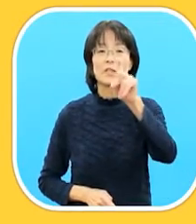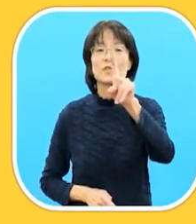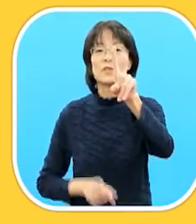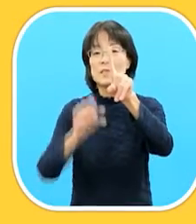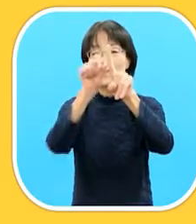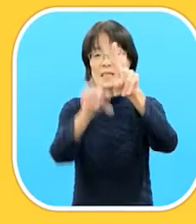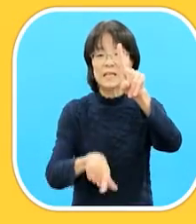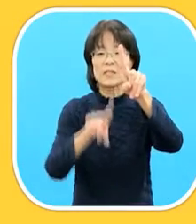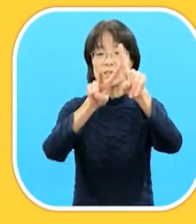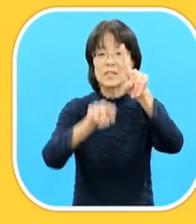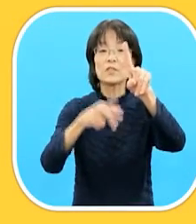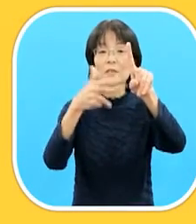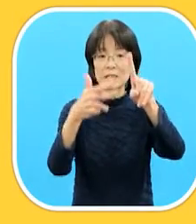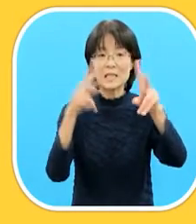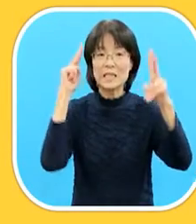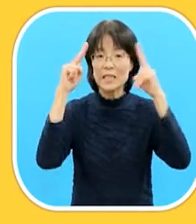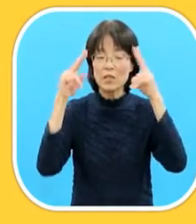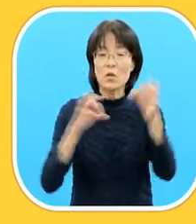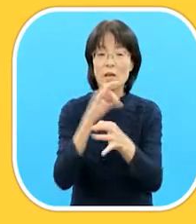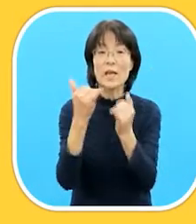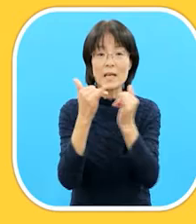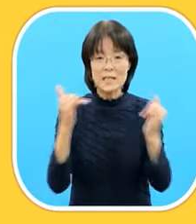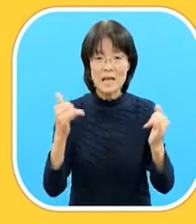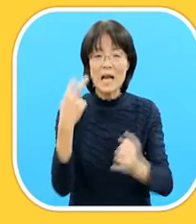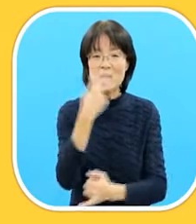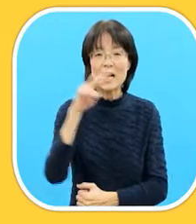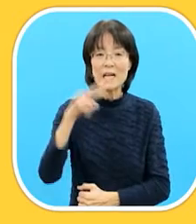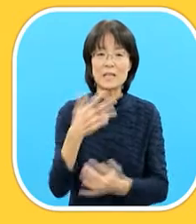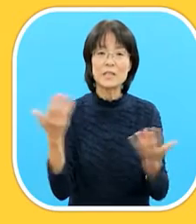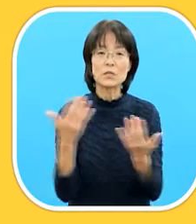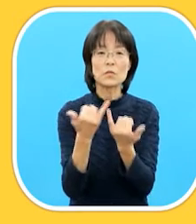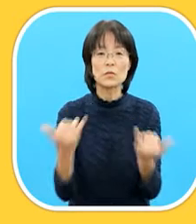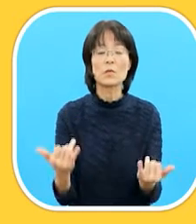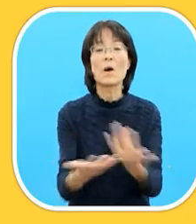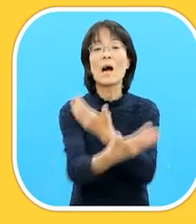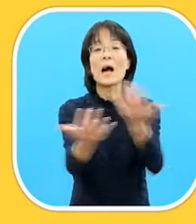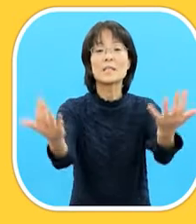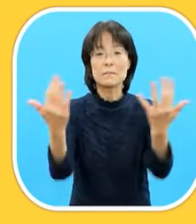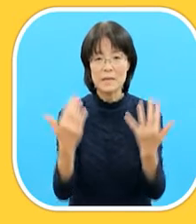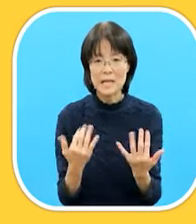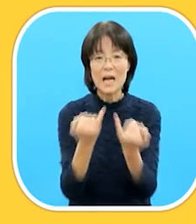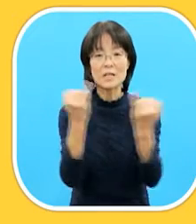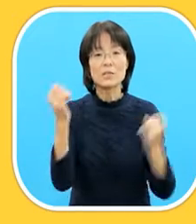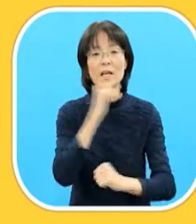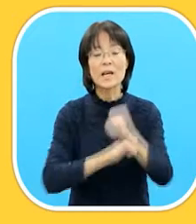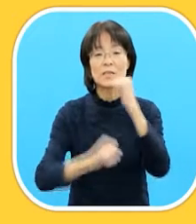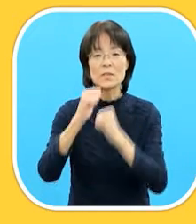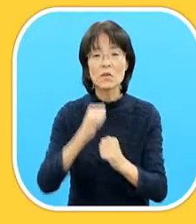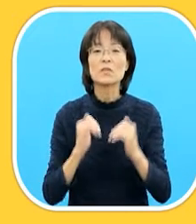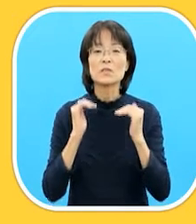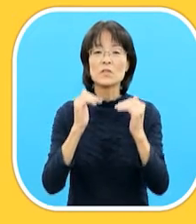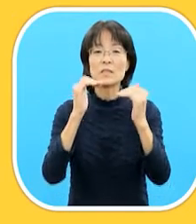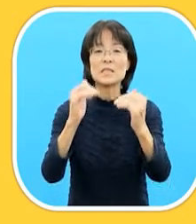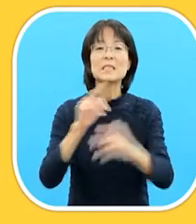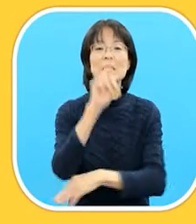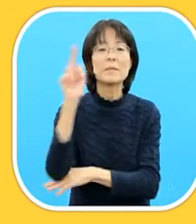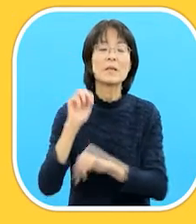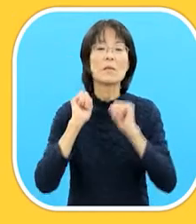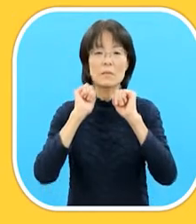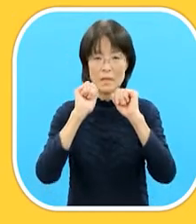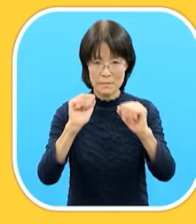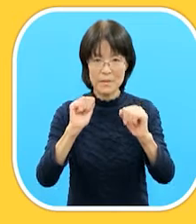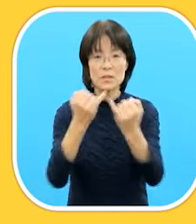11月28日に企業の経営者や管理職などを対象とした女性活躍推進セミナーを開催します